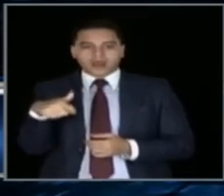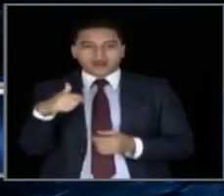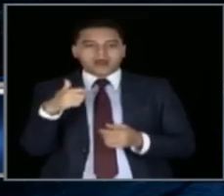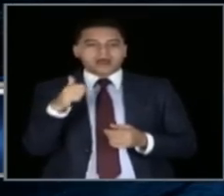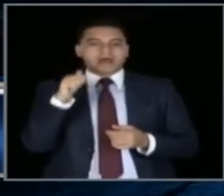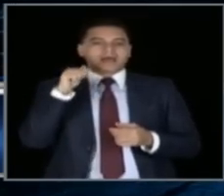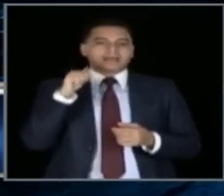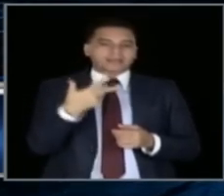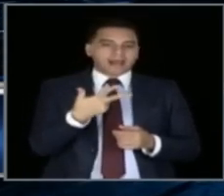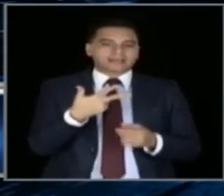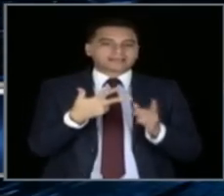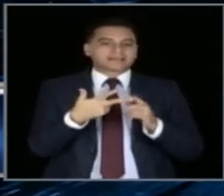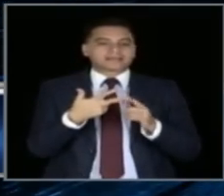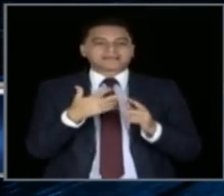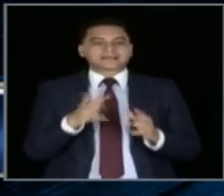فما هو ثلثه؟